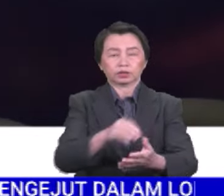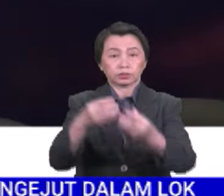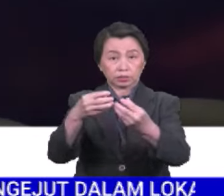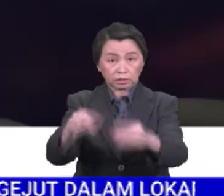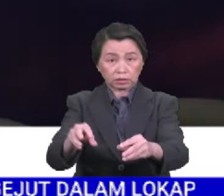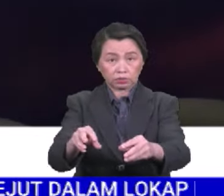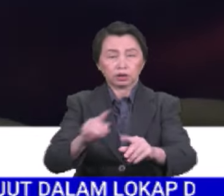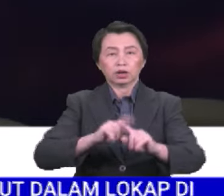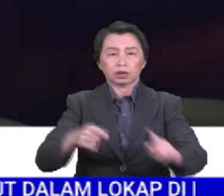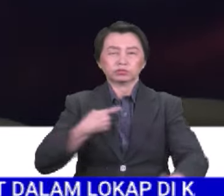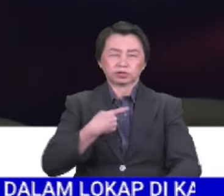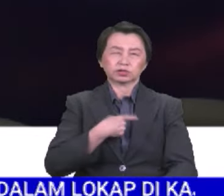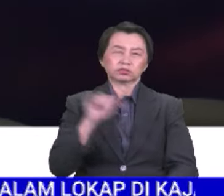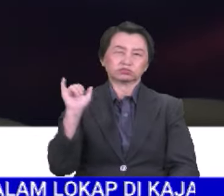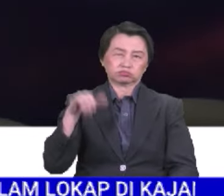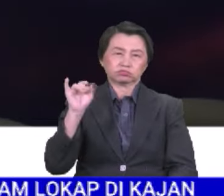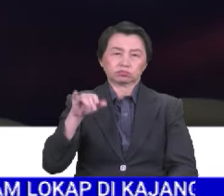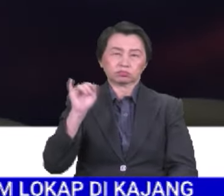Tapi kita akui bahawa